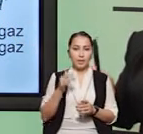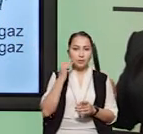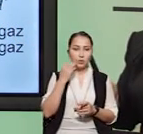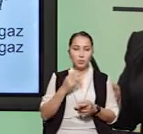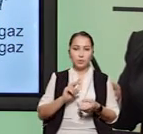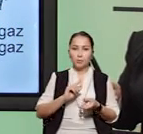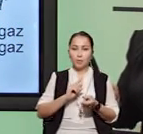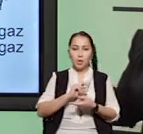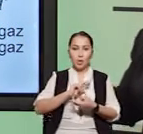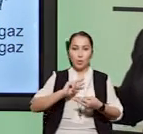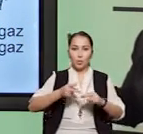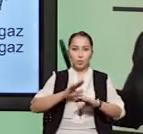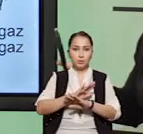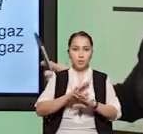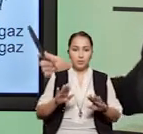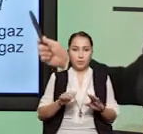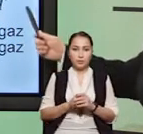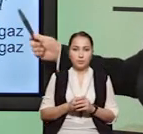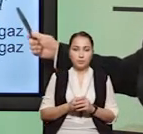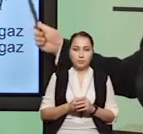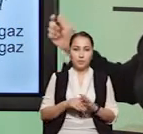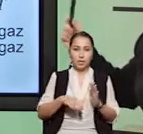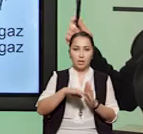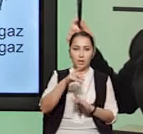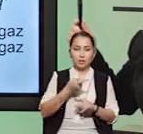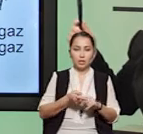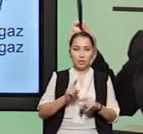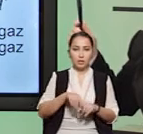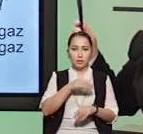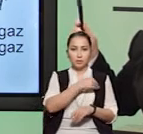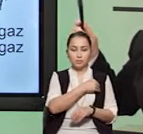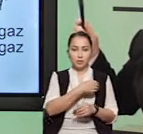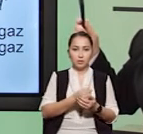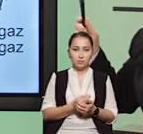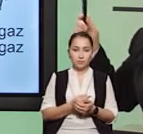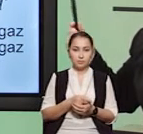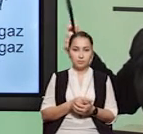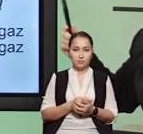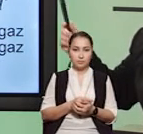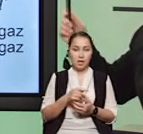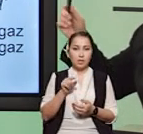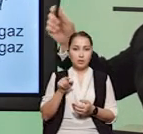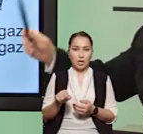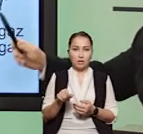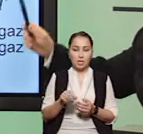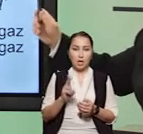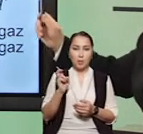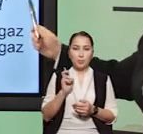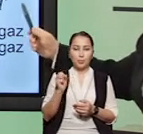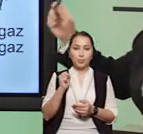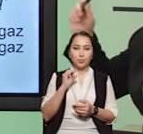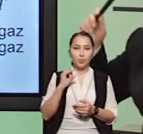ham o'zgarmas kattalik. Yagona o'zgaradigan kattalik esa temperatura hisoblanadi. U holda